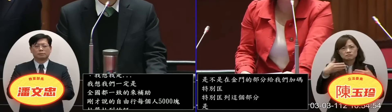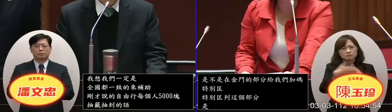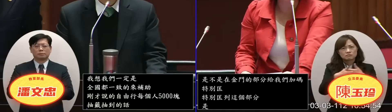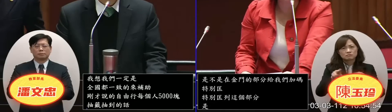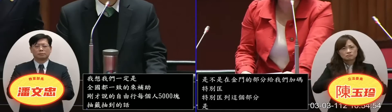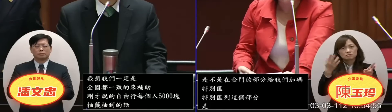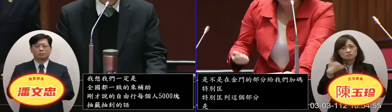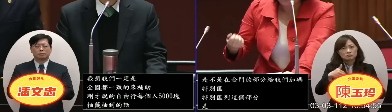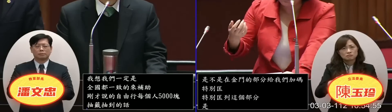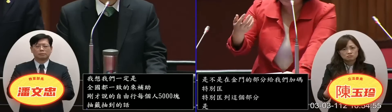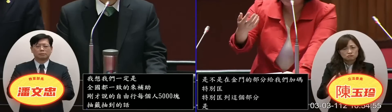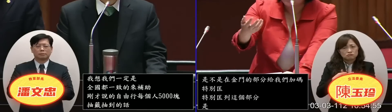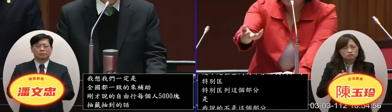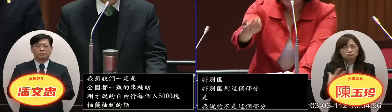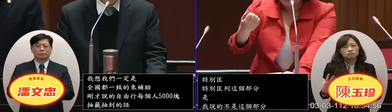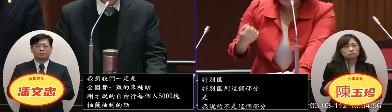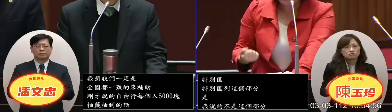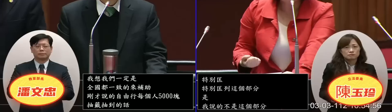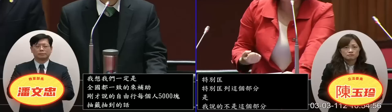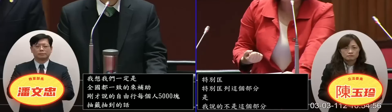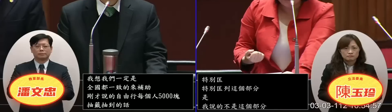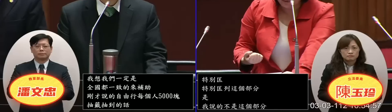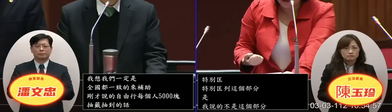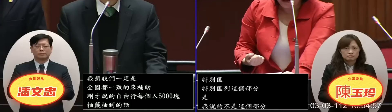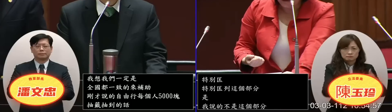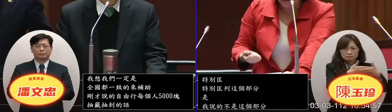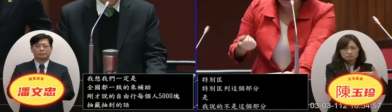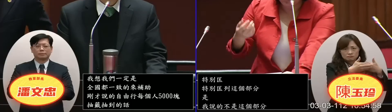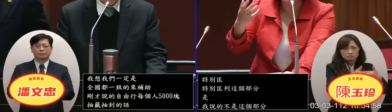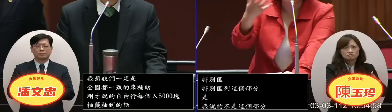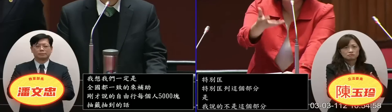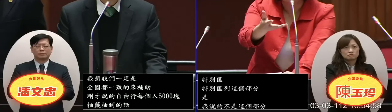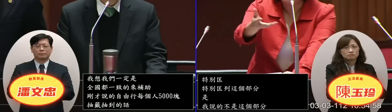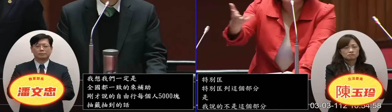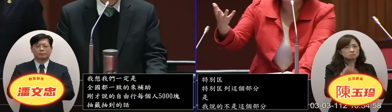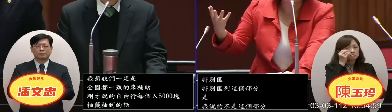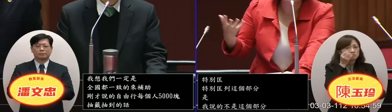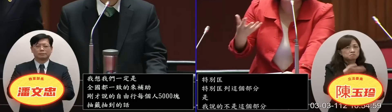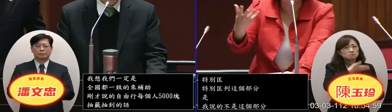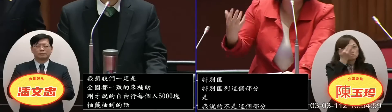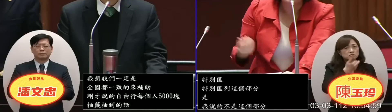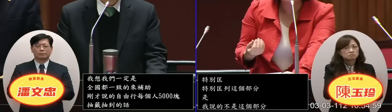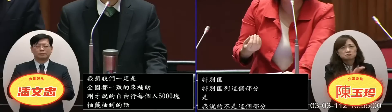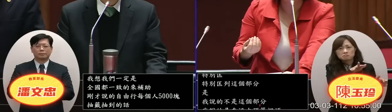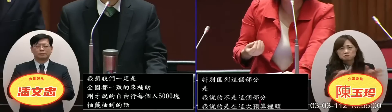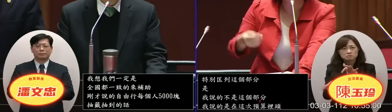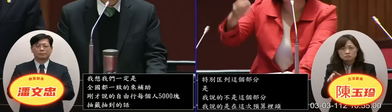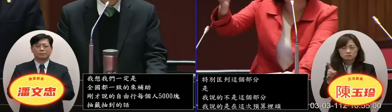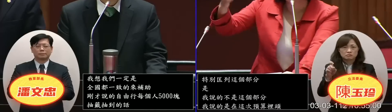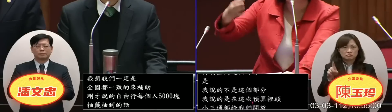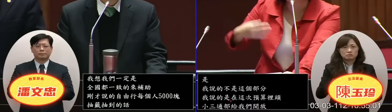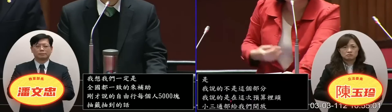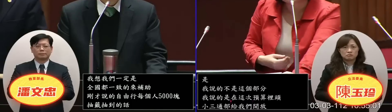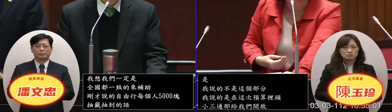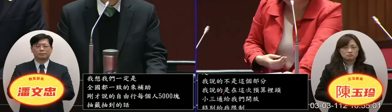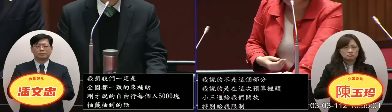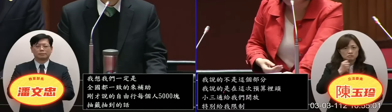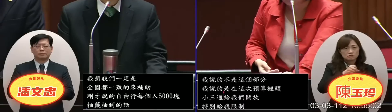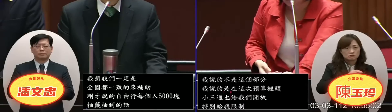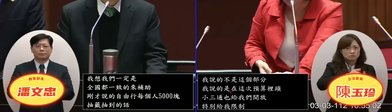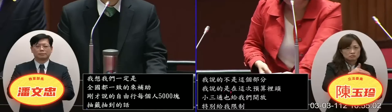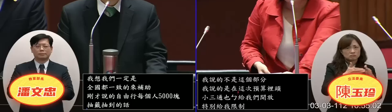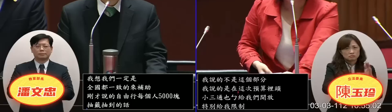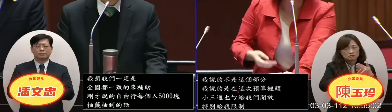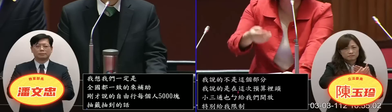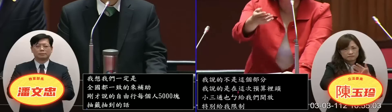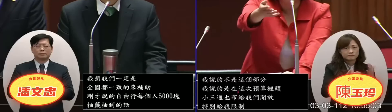特别跟我们限制啊，然后这个大陆的观光客也不能来啊，我们离岛都还要靠这些观光客嘛。那台湾各个现在还有其他